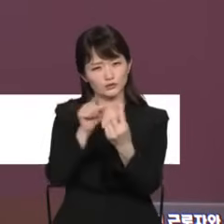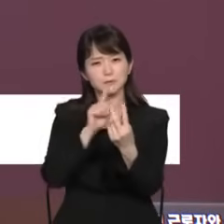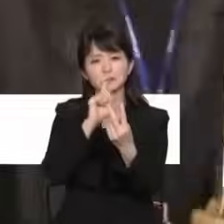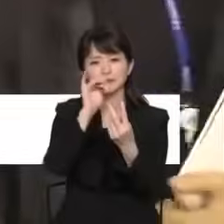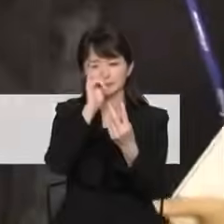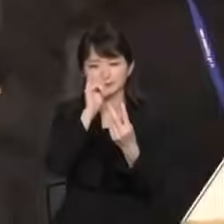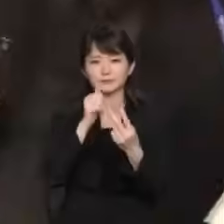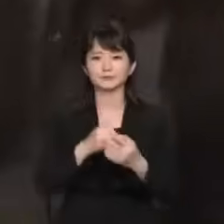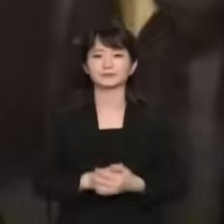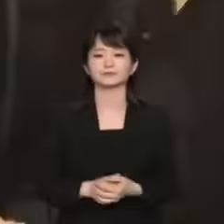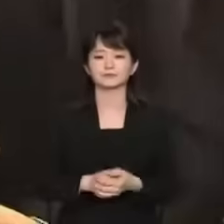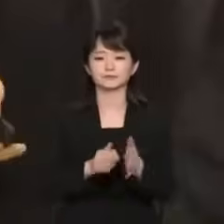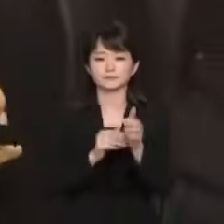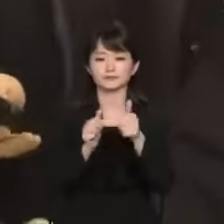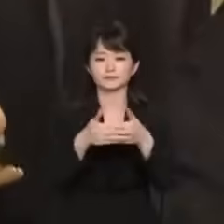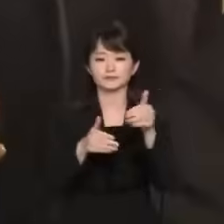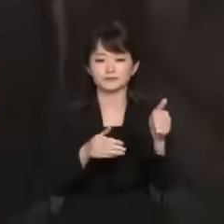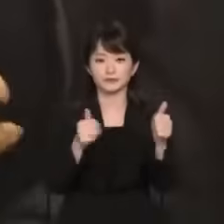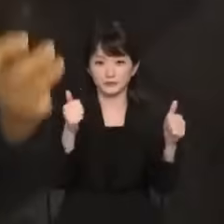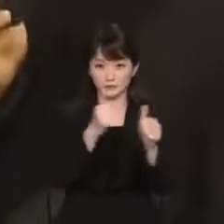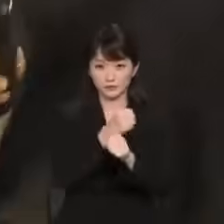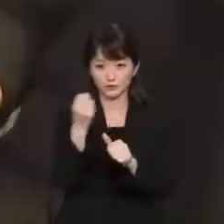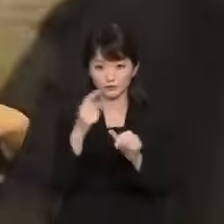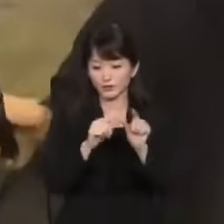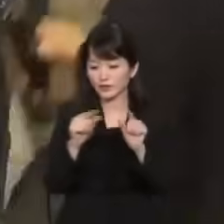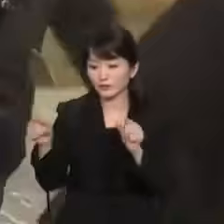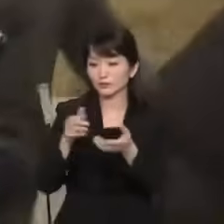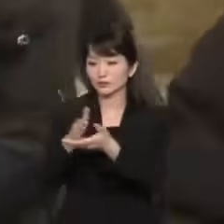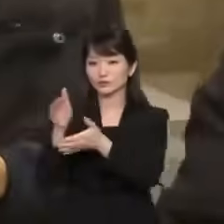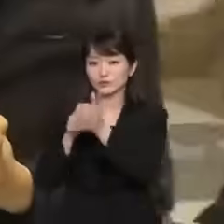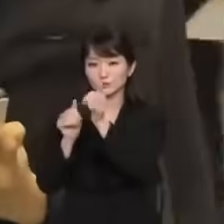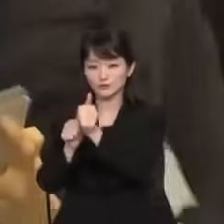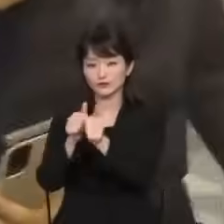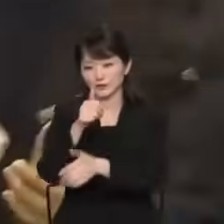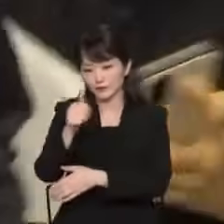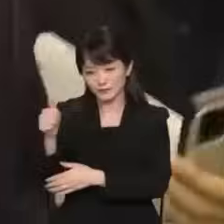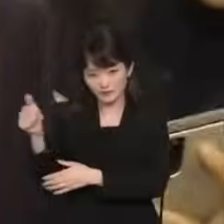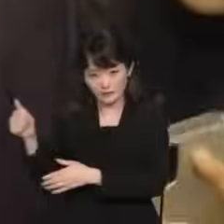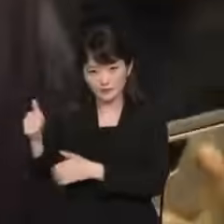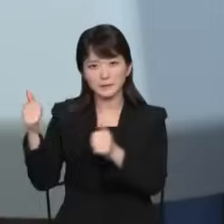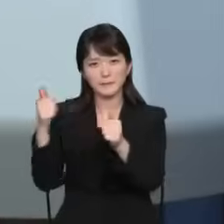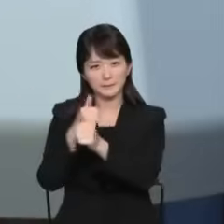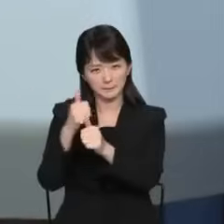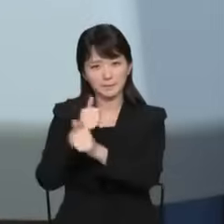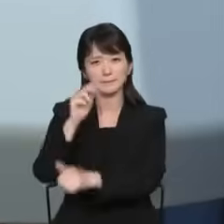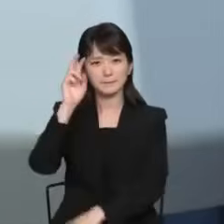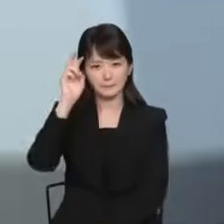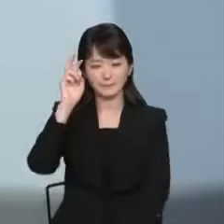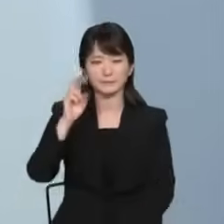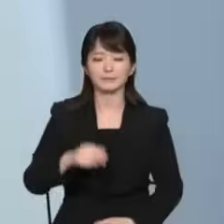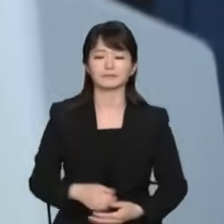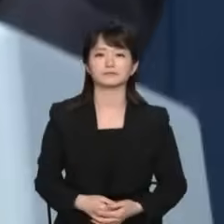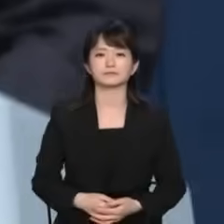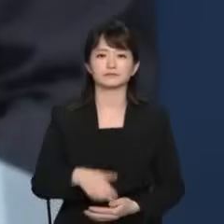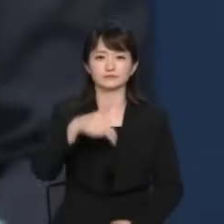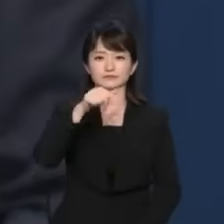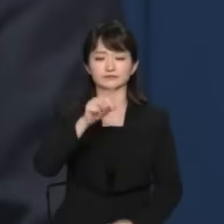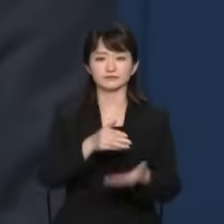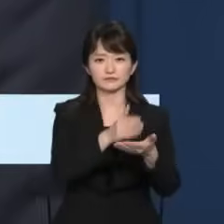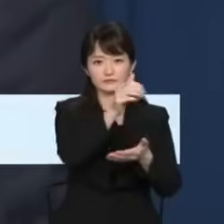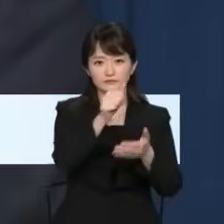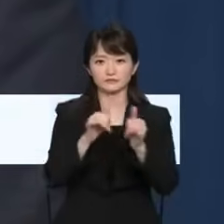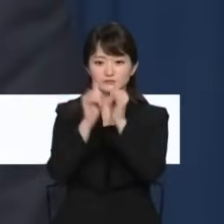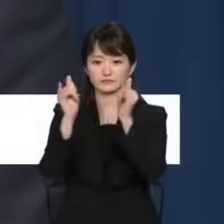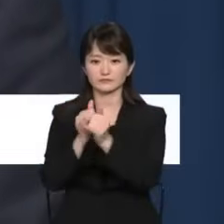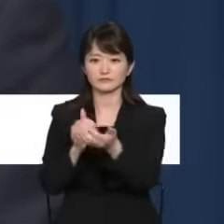알려졌습니다. 비서실장에 이어 일부 수석 비서관들 인선도 순차적으로 이뤄질 전망입니다. 정무수석과